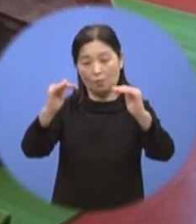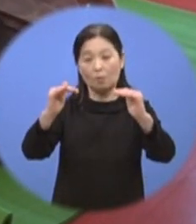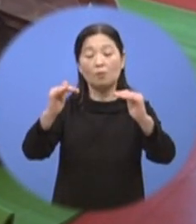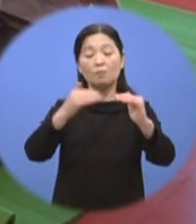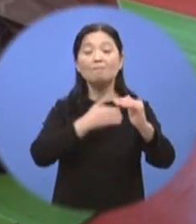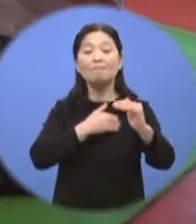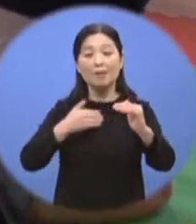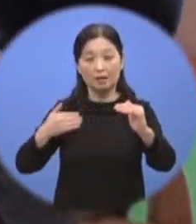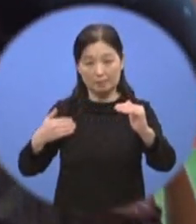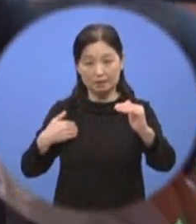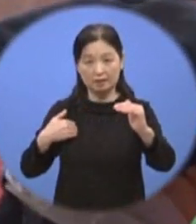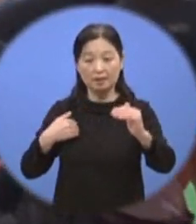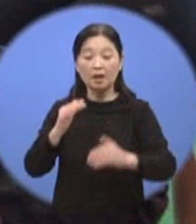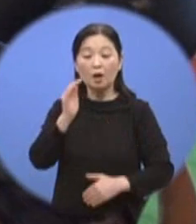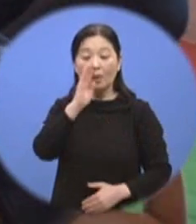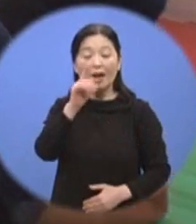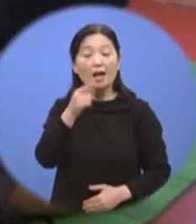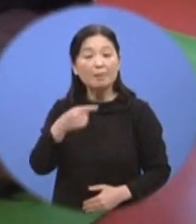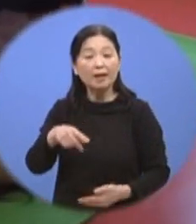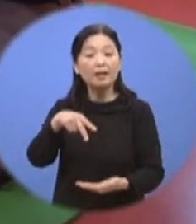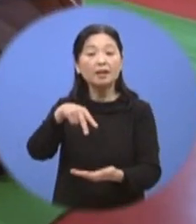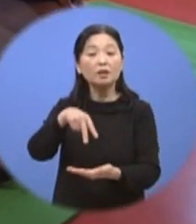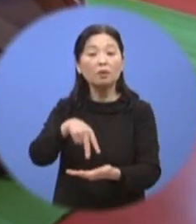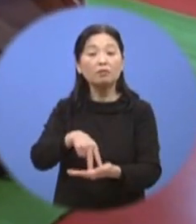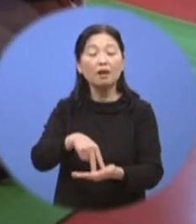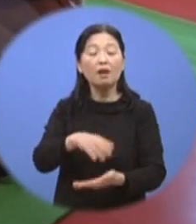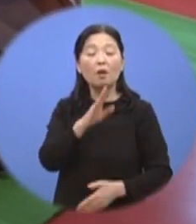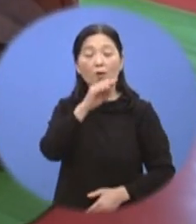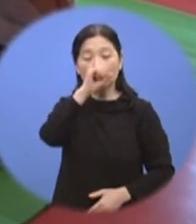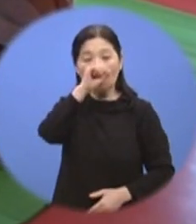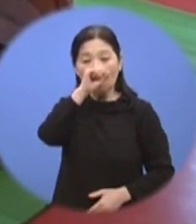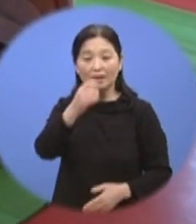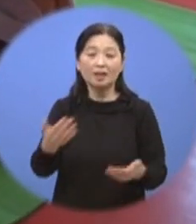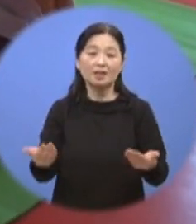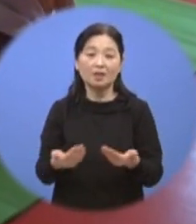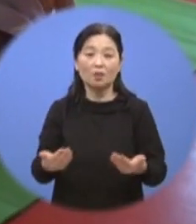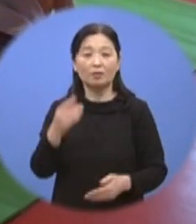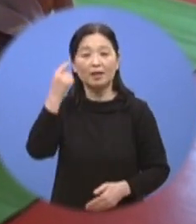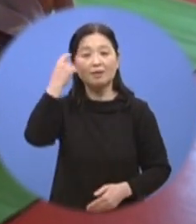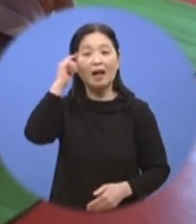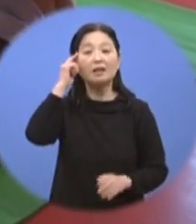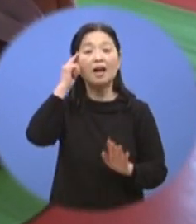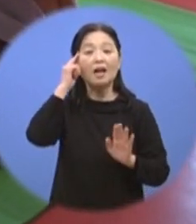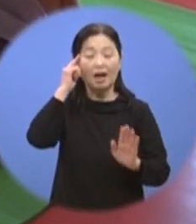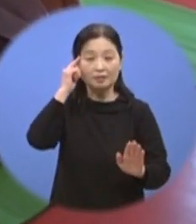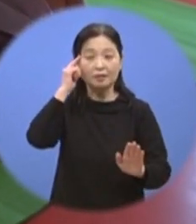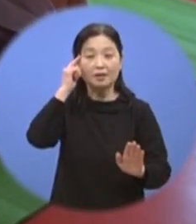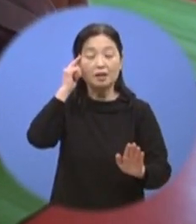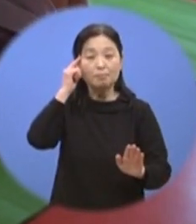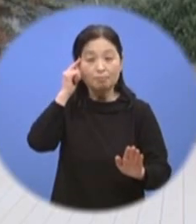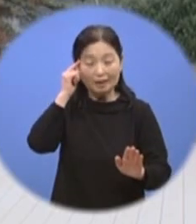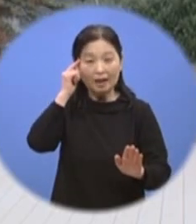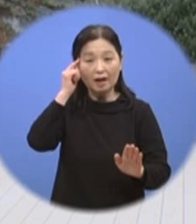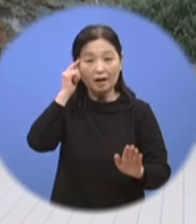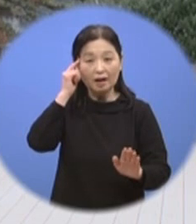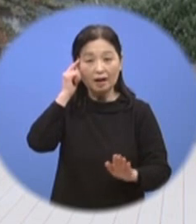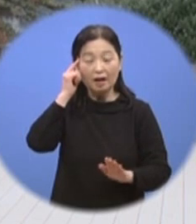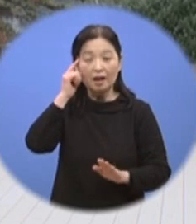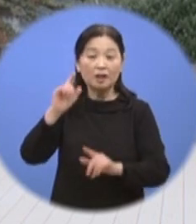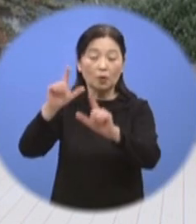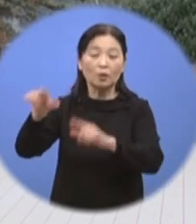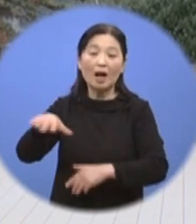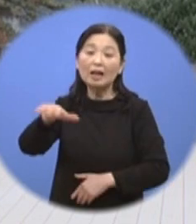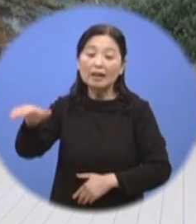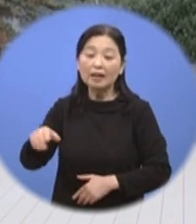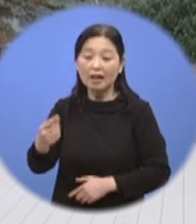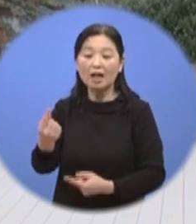考えられます。和歌山県にとってプラスとなる事業であると考えておりますので、また都会からワーケーションに来られた方の受け入れに